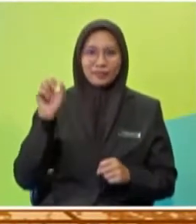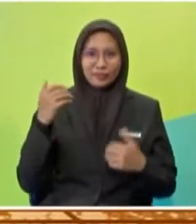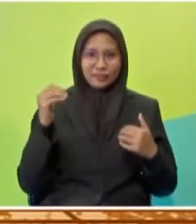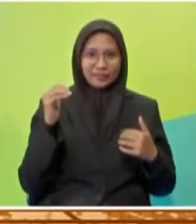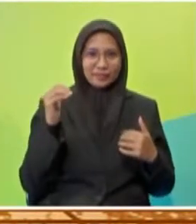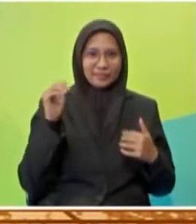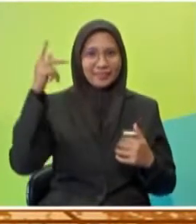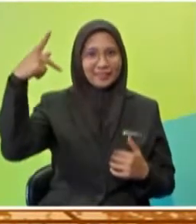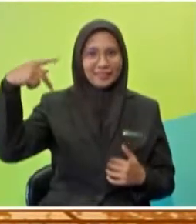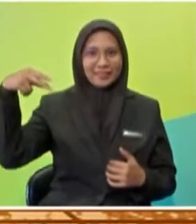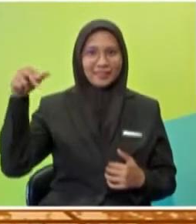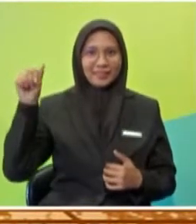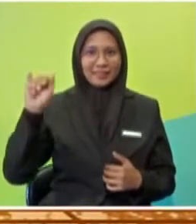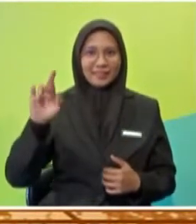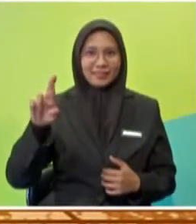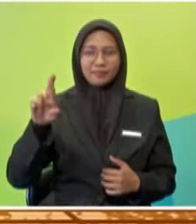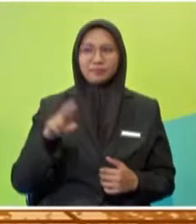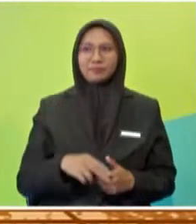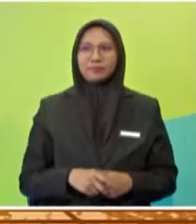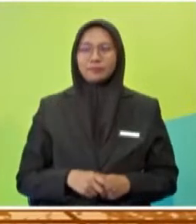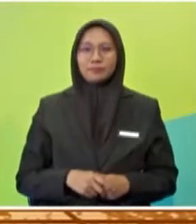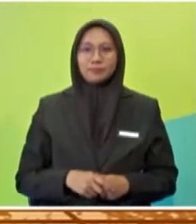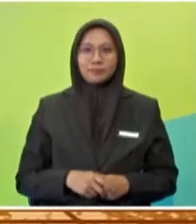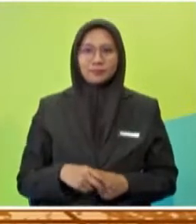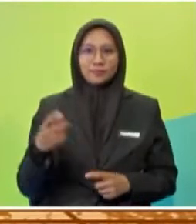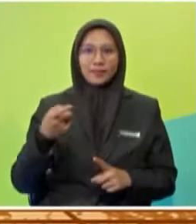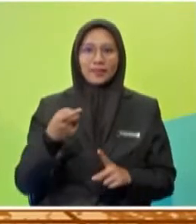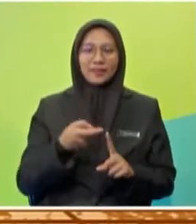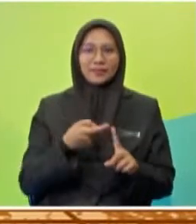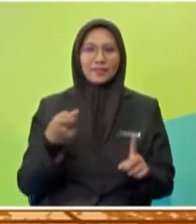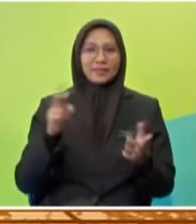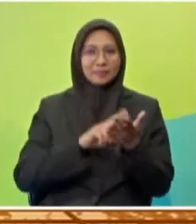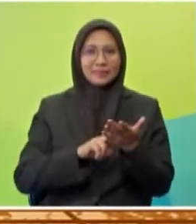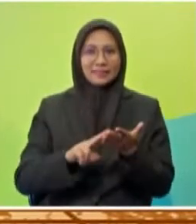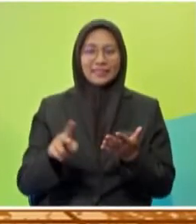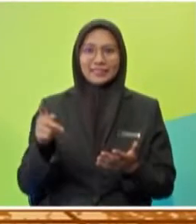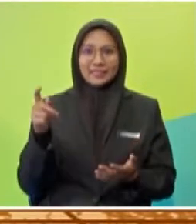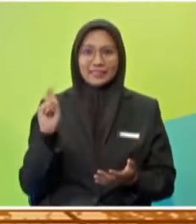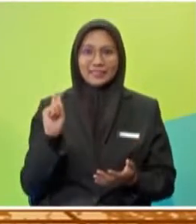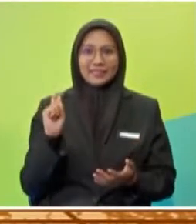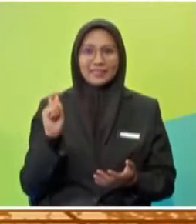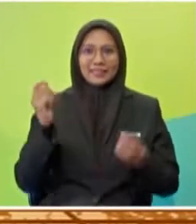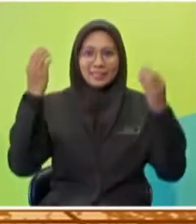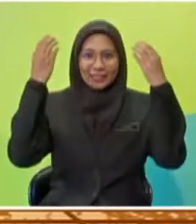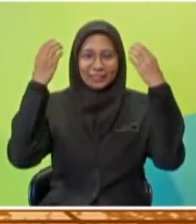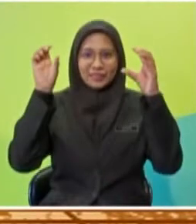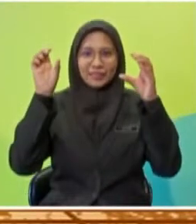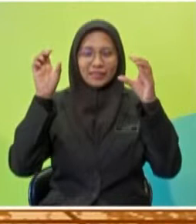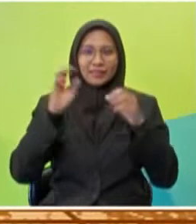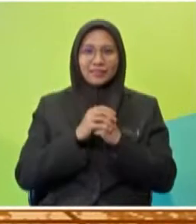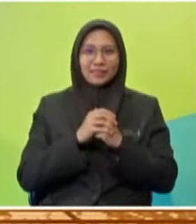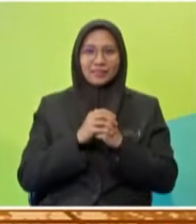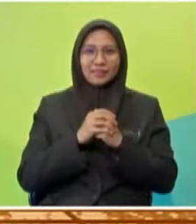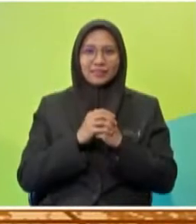kasih di depan dibaca And Seek 5C resmi tadi Bang Bolehkah saya mengenali salah